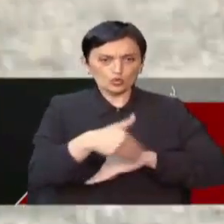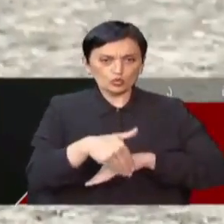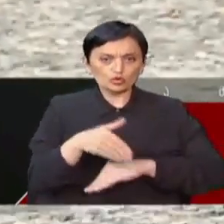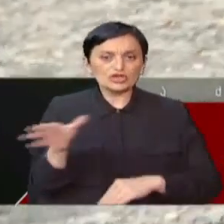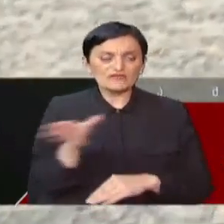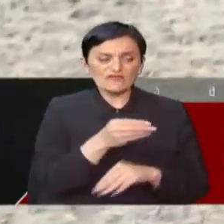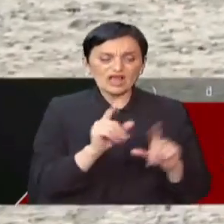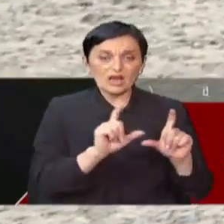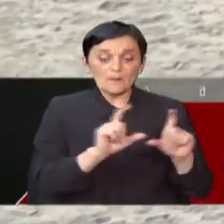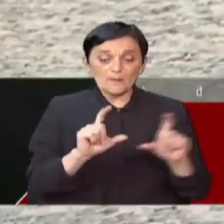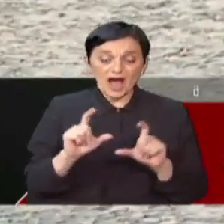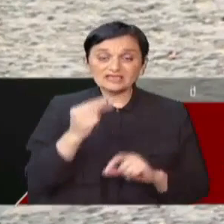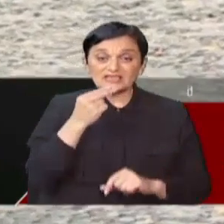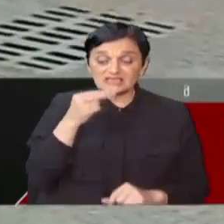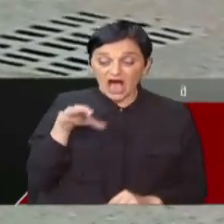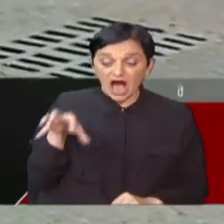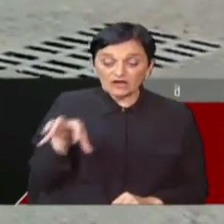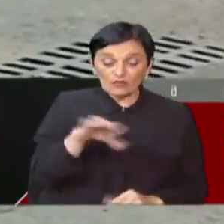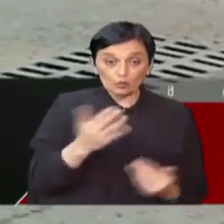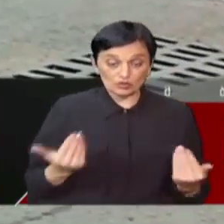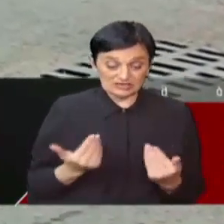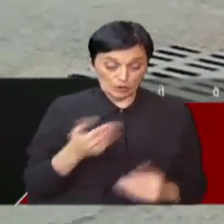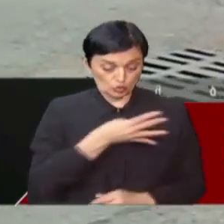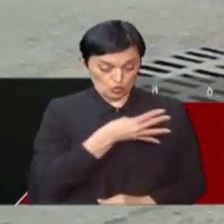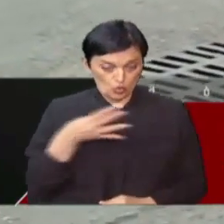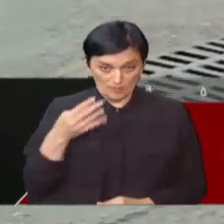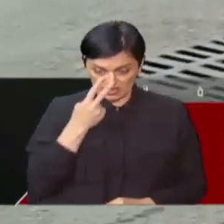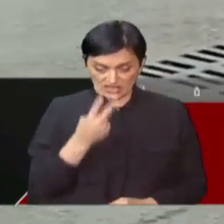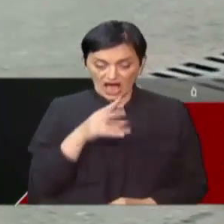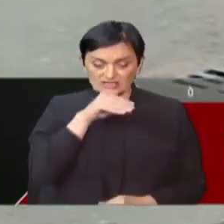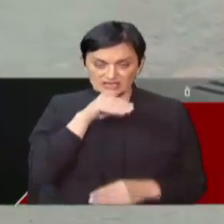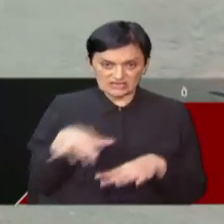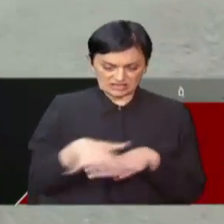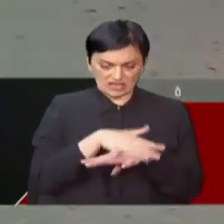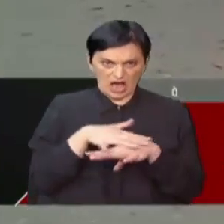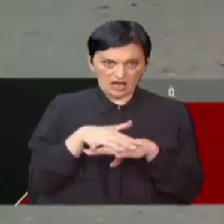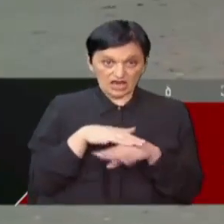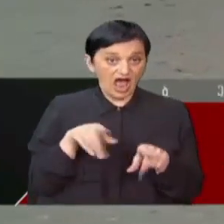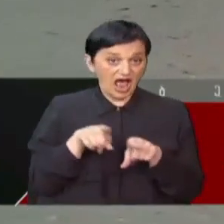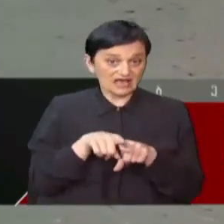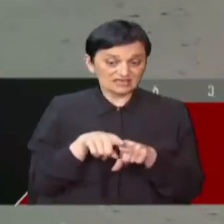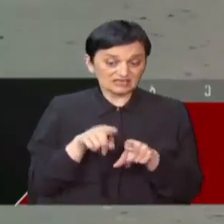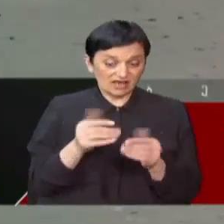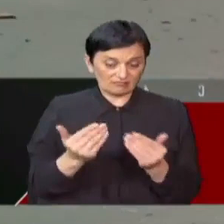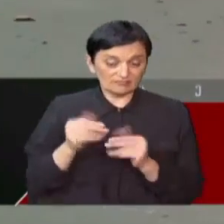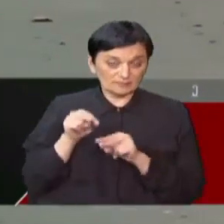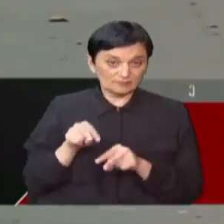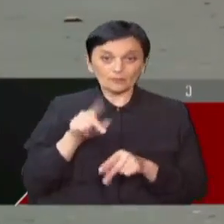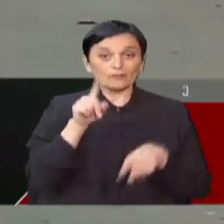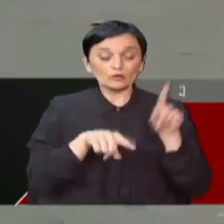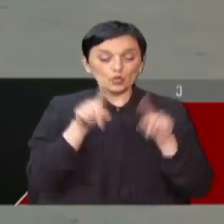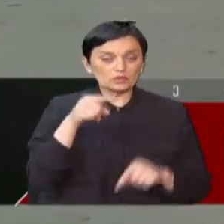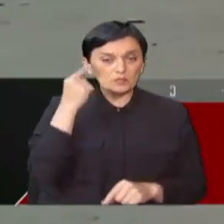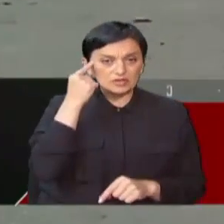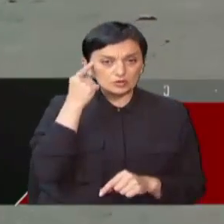ყველა მაღაზიასთან, საკვებ ობიექტთან თუ საცხოვრებელ კორპუსთან ნახავთ ძაღლებს, რომლებიც ასე მიიკედლეს. თუმცა ზოგიერთი